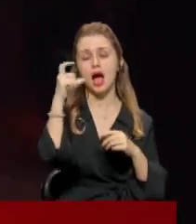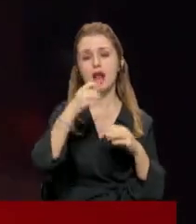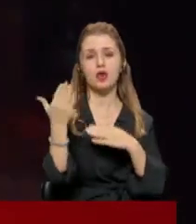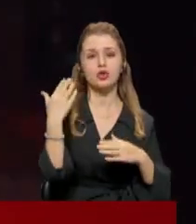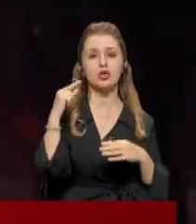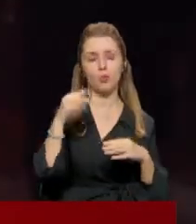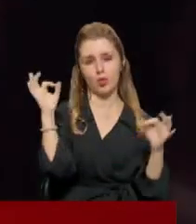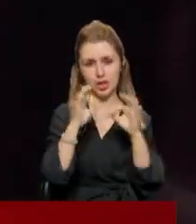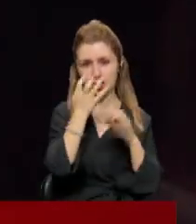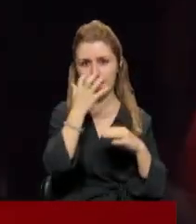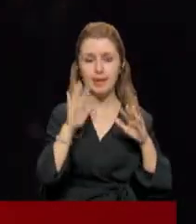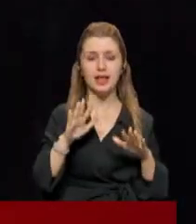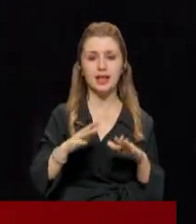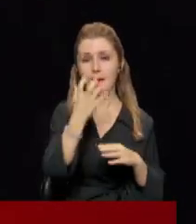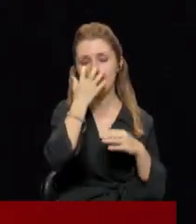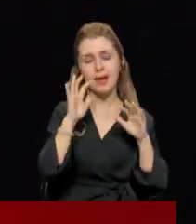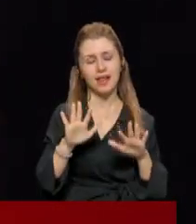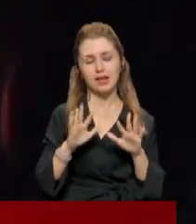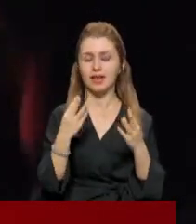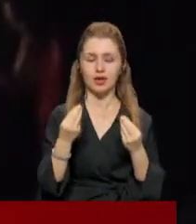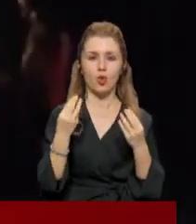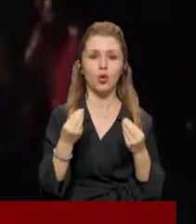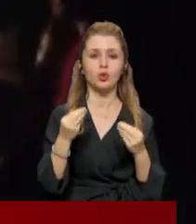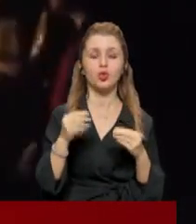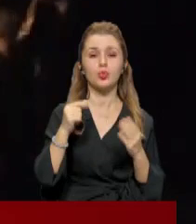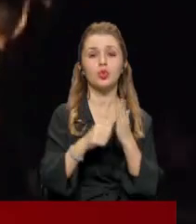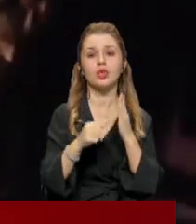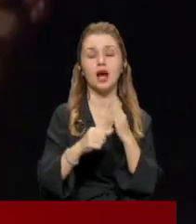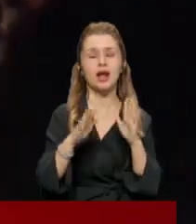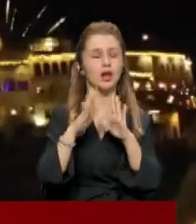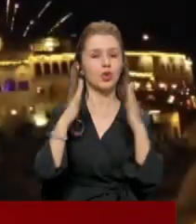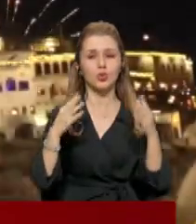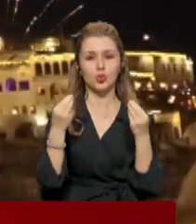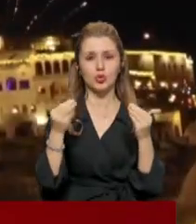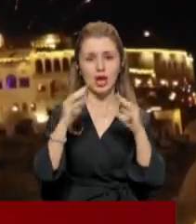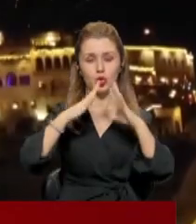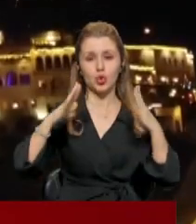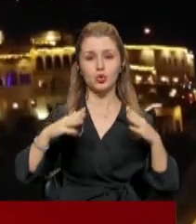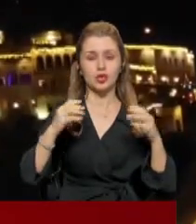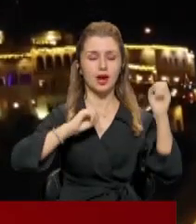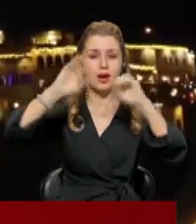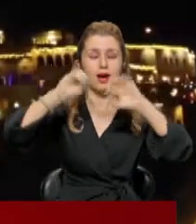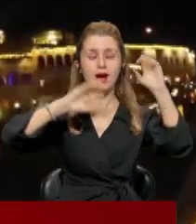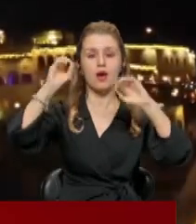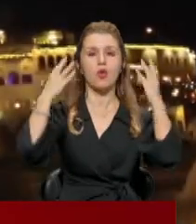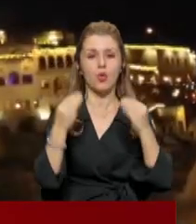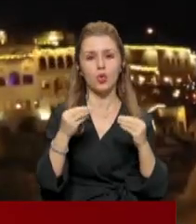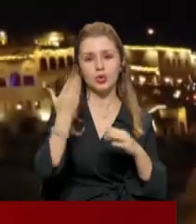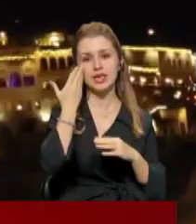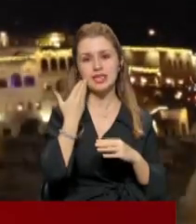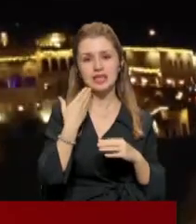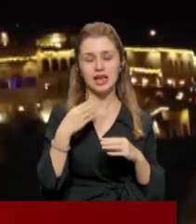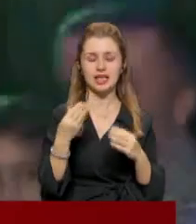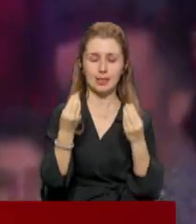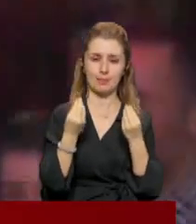bu geceyi bekledi, beklediklerine de değdi. Tarihi dokunun ışıl ışıl görüntüsüyle havai fişek gösterileri birleşti, izleyeni